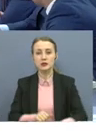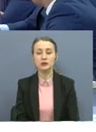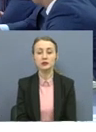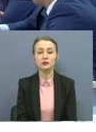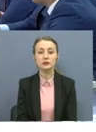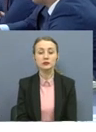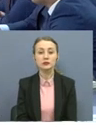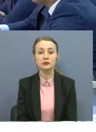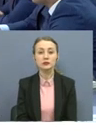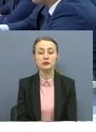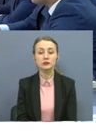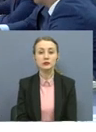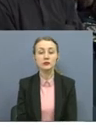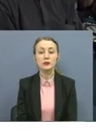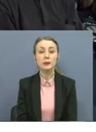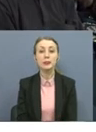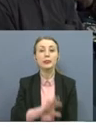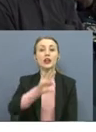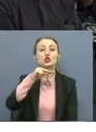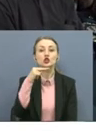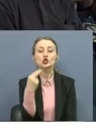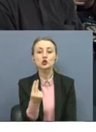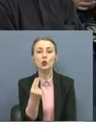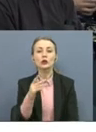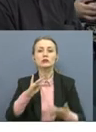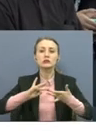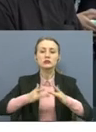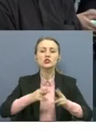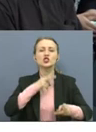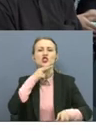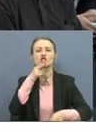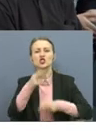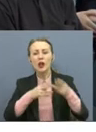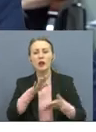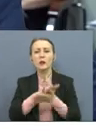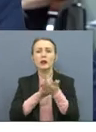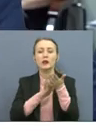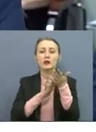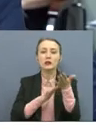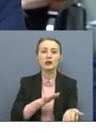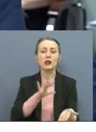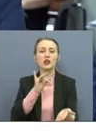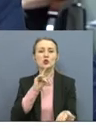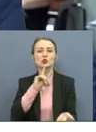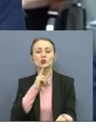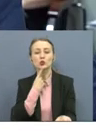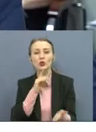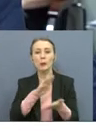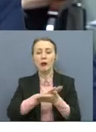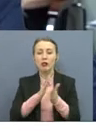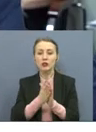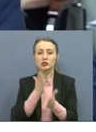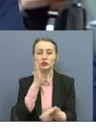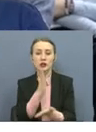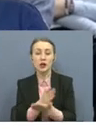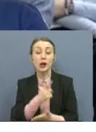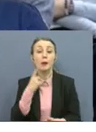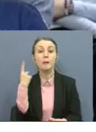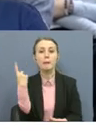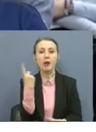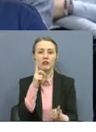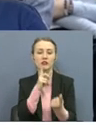Кәсіпкерлердің мемлекеттік қызметке қатысты проблемаларын әлеуметтік желіде көтеріп, мәселені ушықтырудың қажеті жоқ дейді қала әкімі. Себебі байланыс